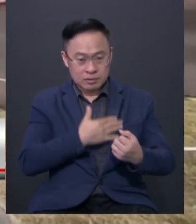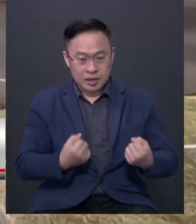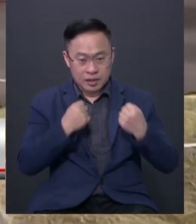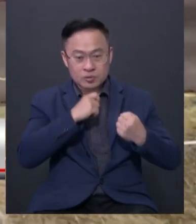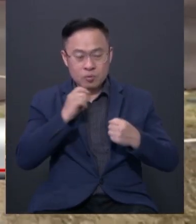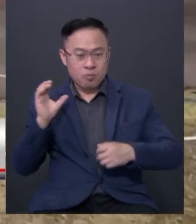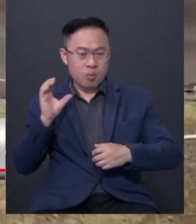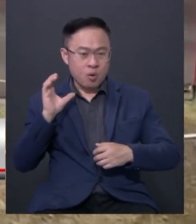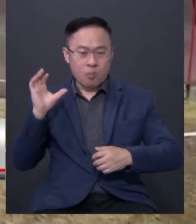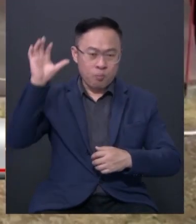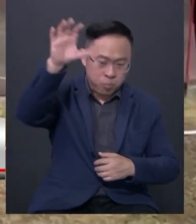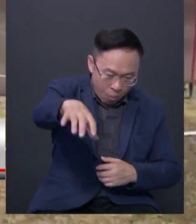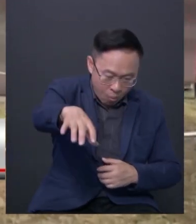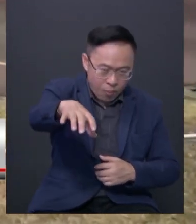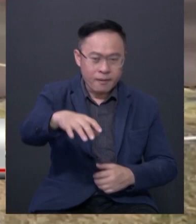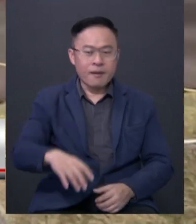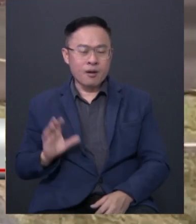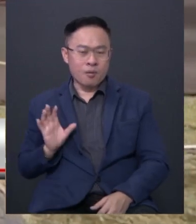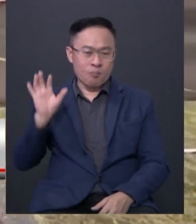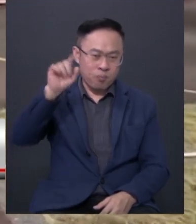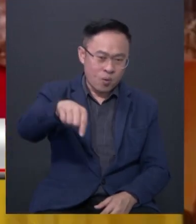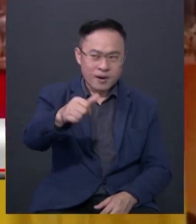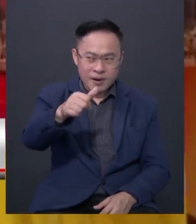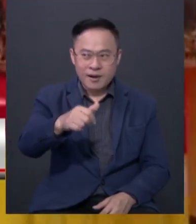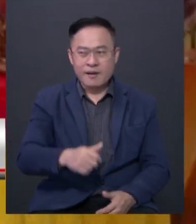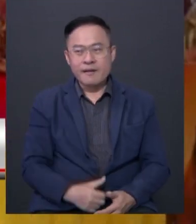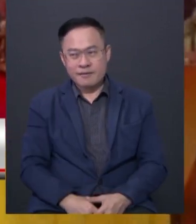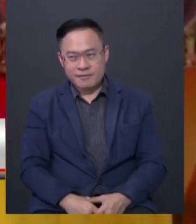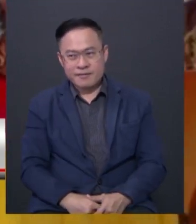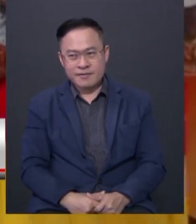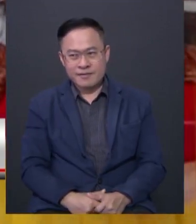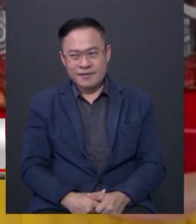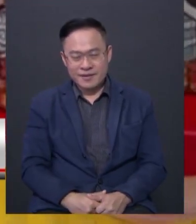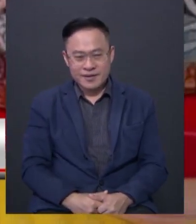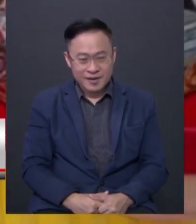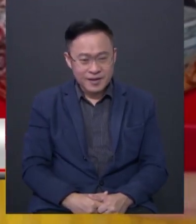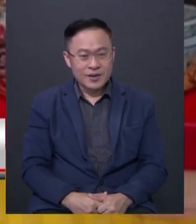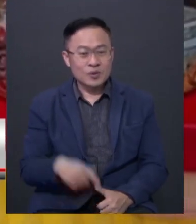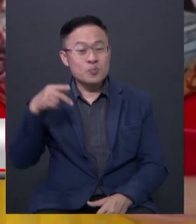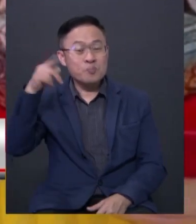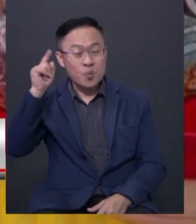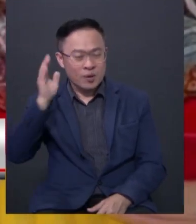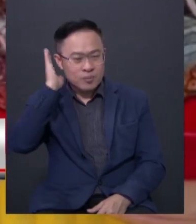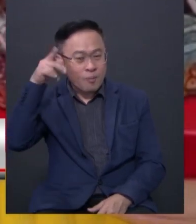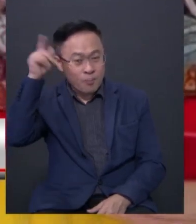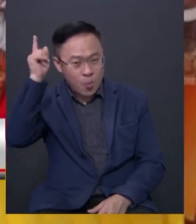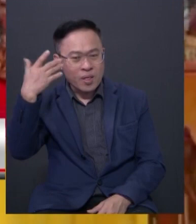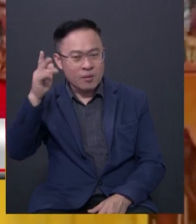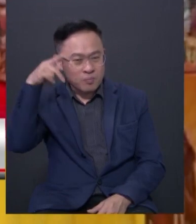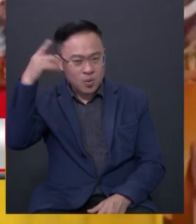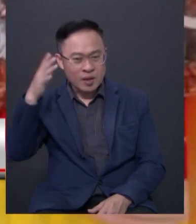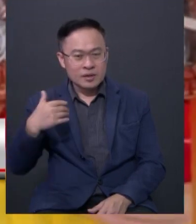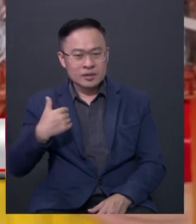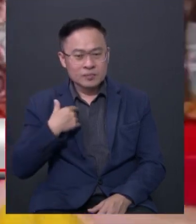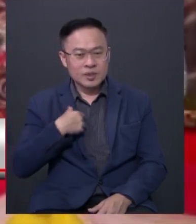ไหมทุ่มออกไปเออสุดยอดไปเลยนะคะนี่คุณปู่สว่างนะยังเหลืออีก3รายการที่คุ